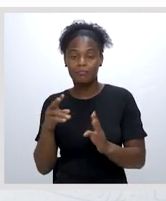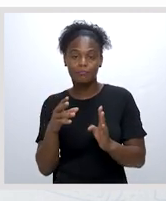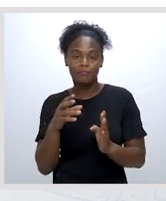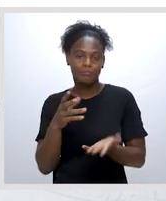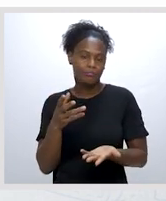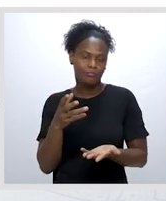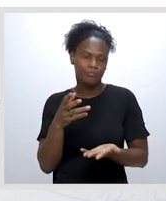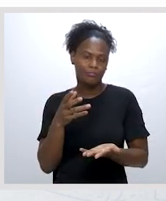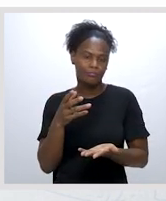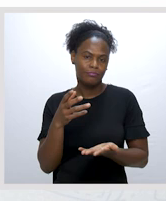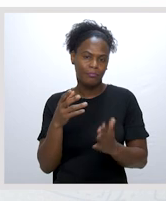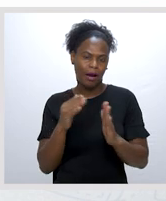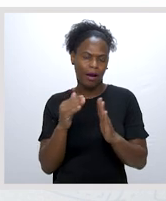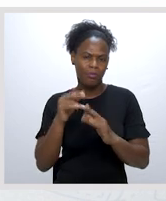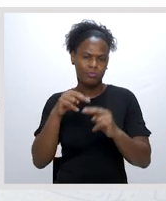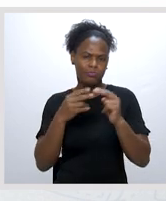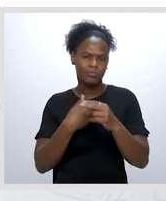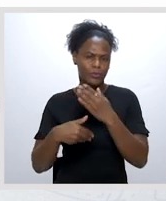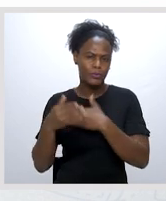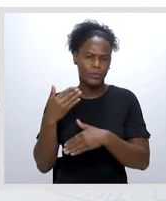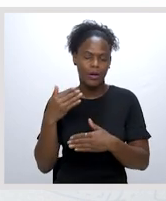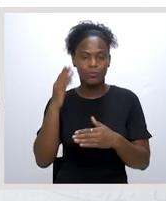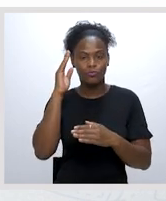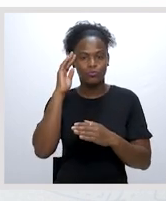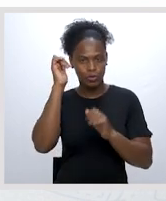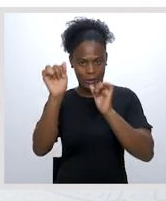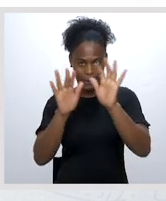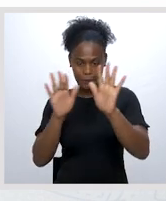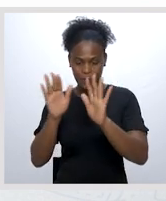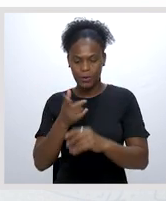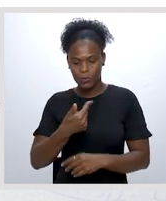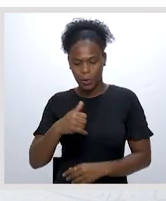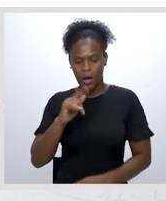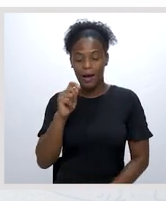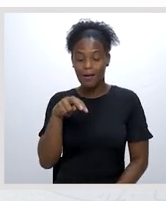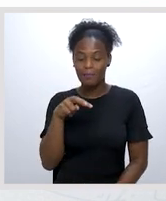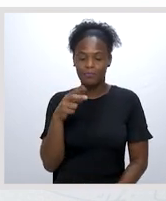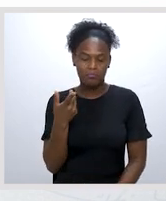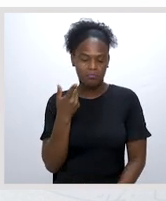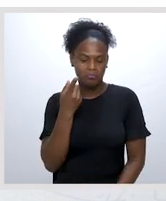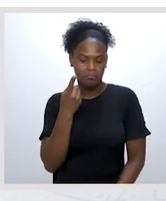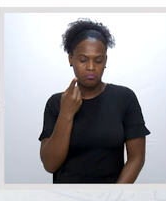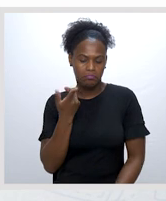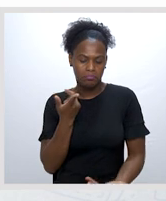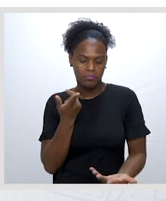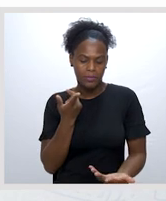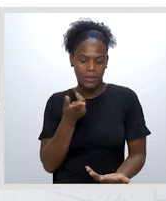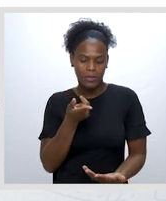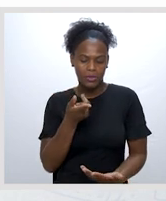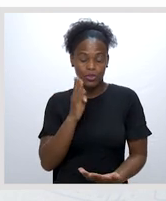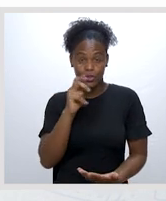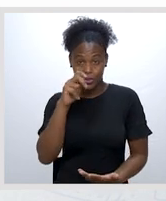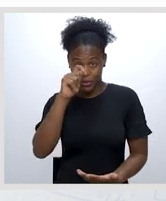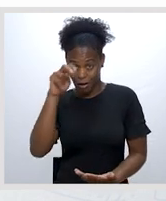visitons des musées. J'en connais déjà beaucoup. C. Nous restons souvent à Paris.